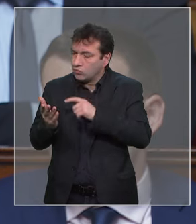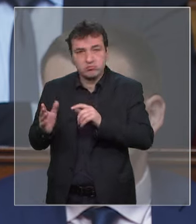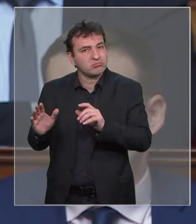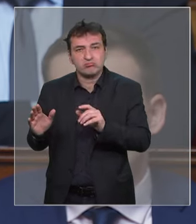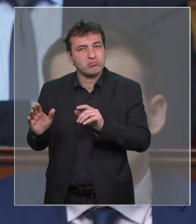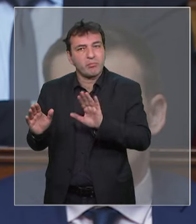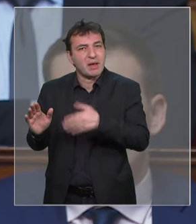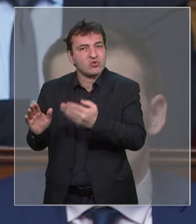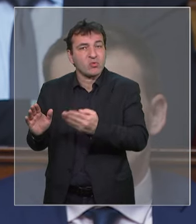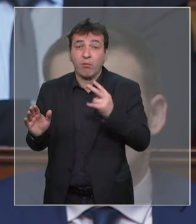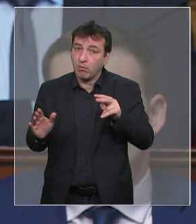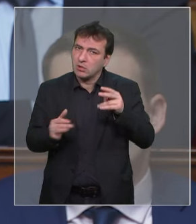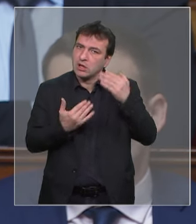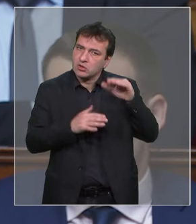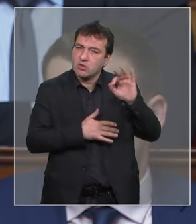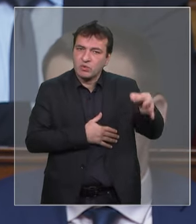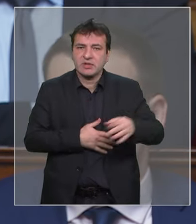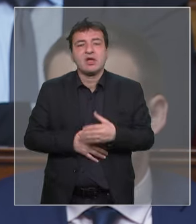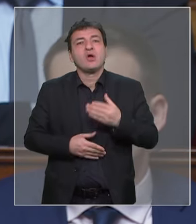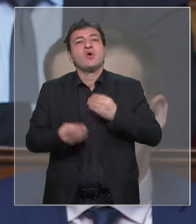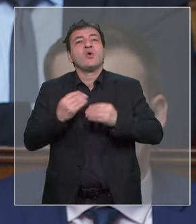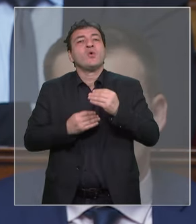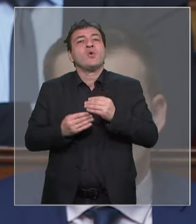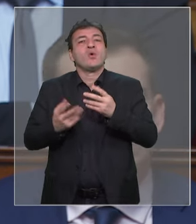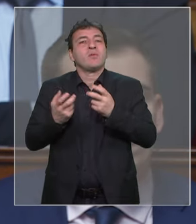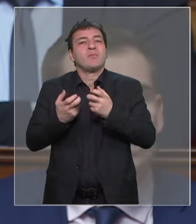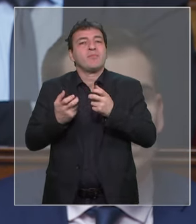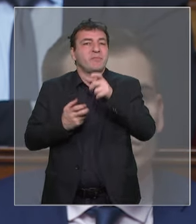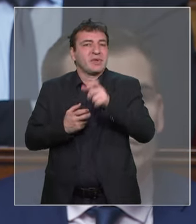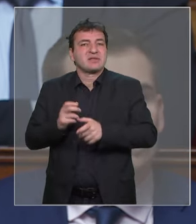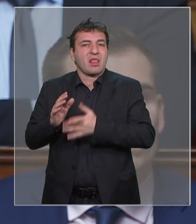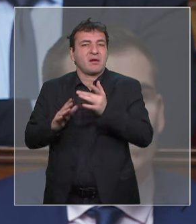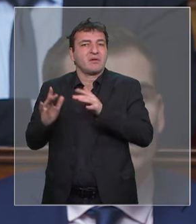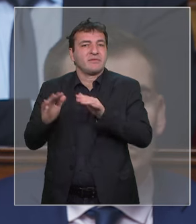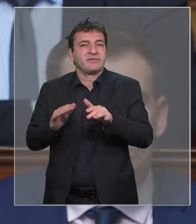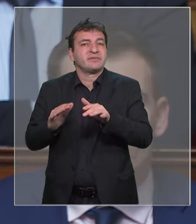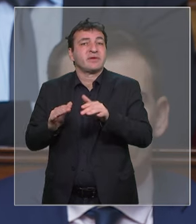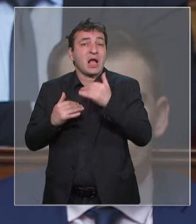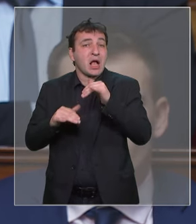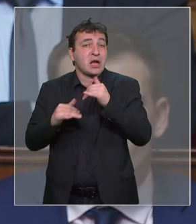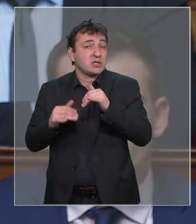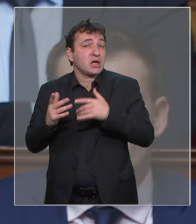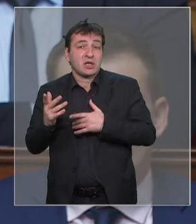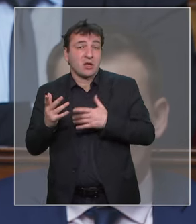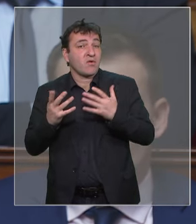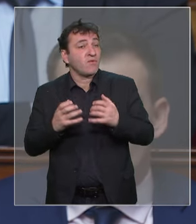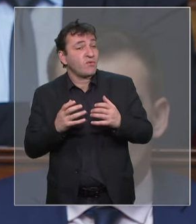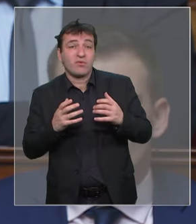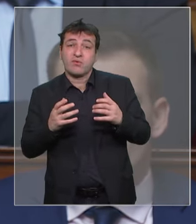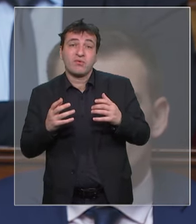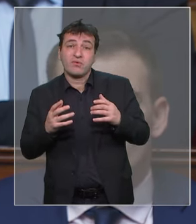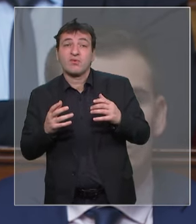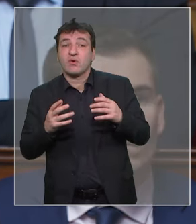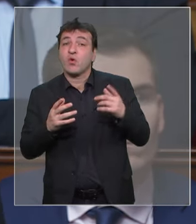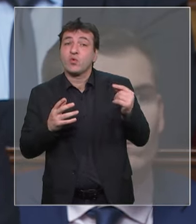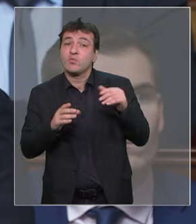voudrait obtenir un certificat de résidence avec son conjoint n'est pas tenu d'apporter la preuve d'un minimum de 6 mois de vie commune. Bien